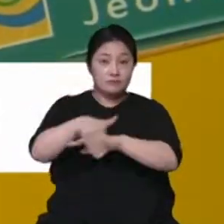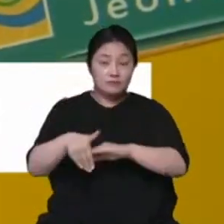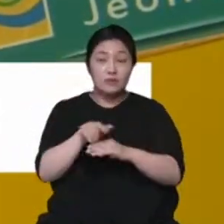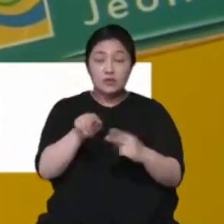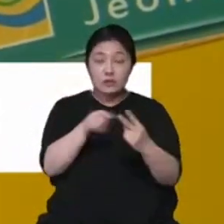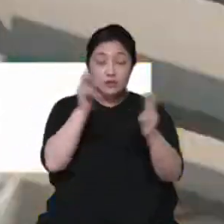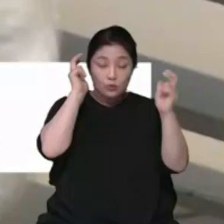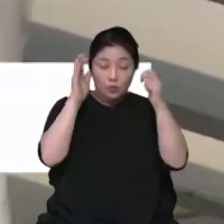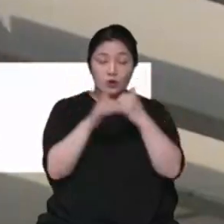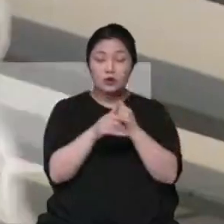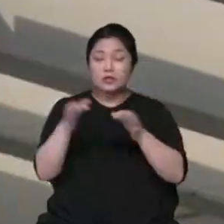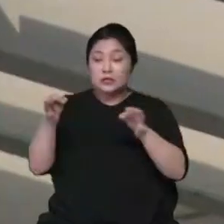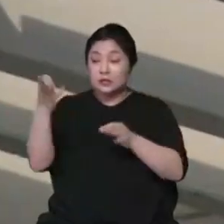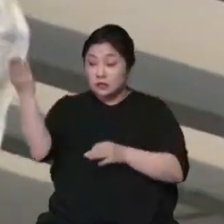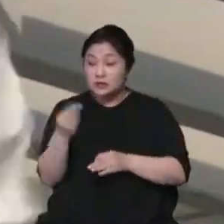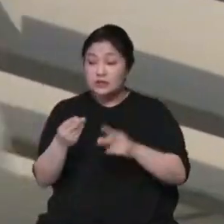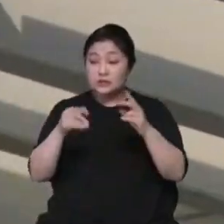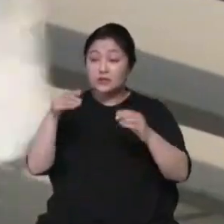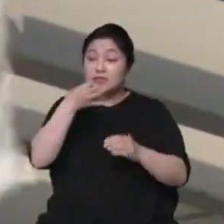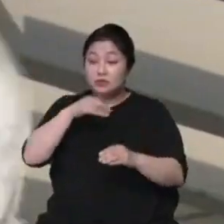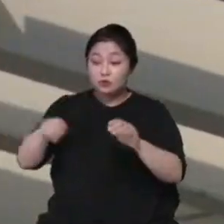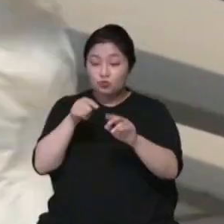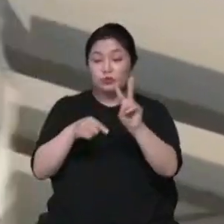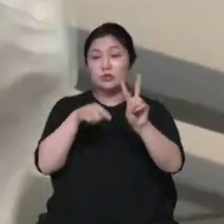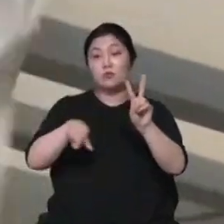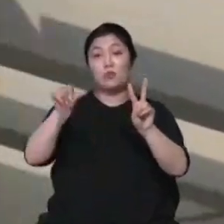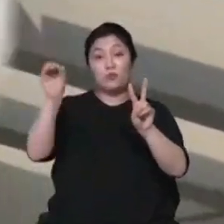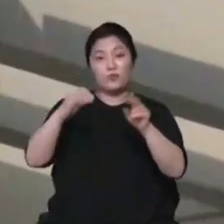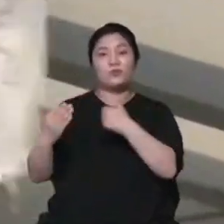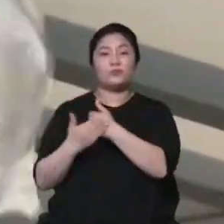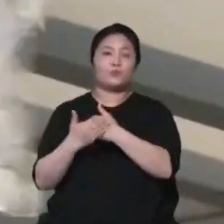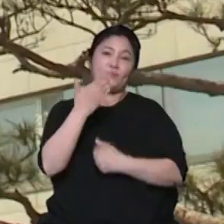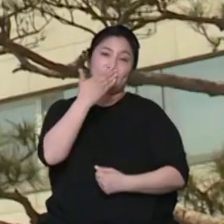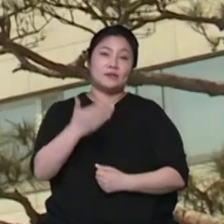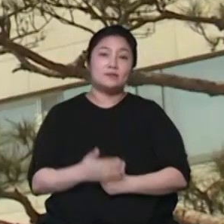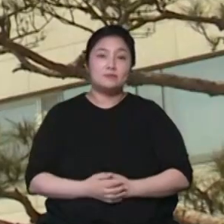이들 기업은 금융기관의 대출금리 중 이자 2.5%를 지원받을 수 있습니다.